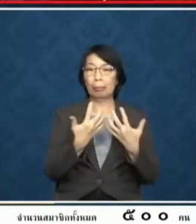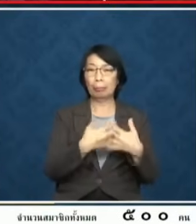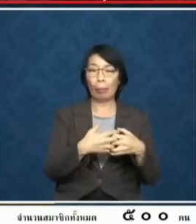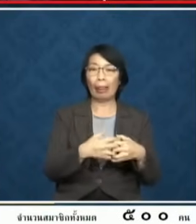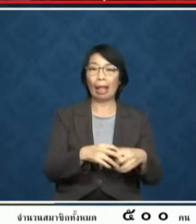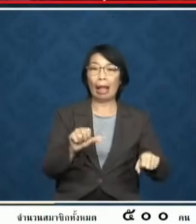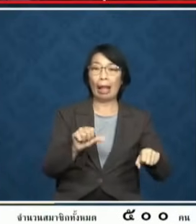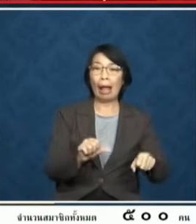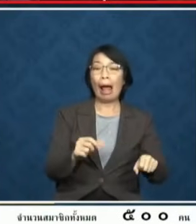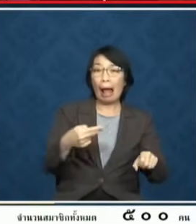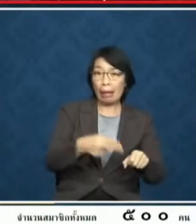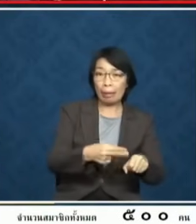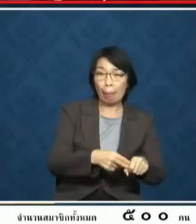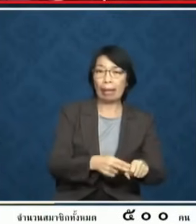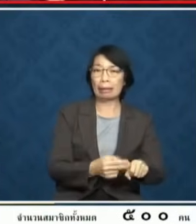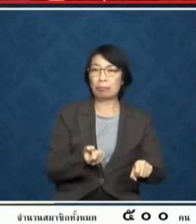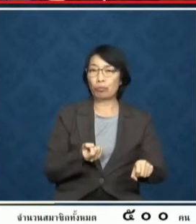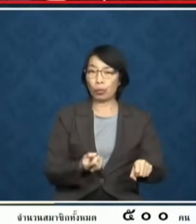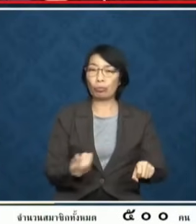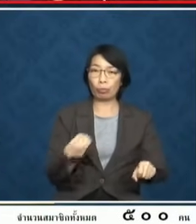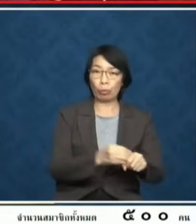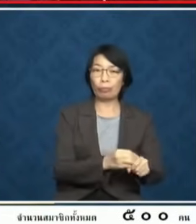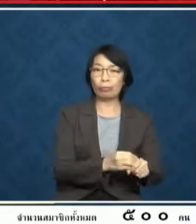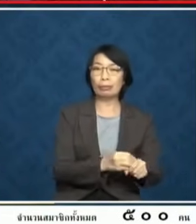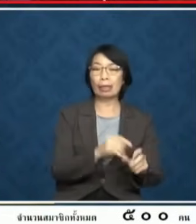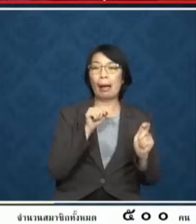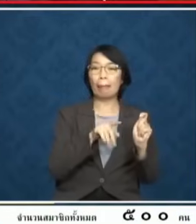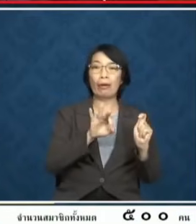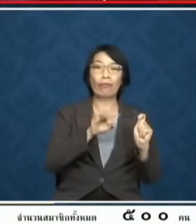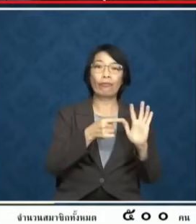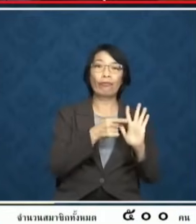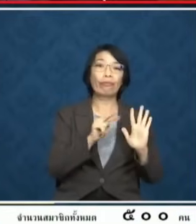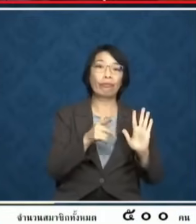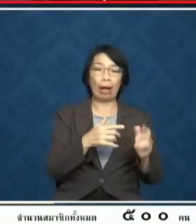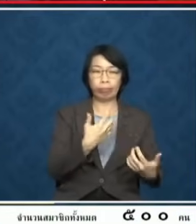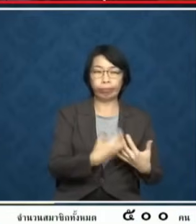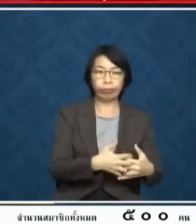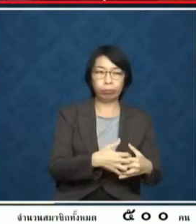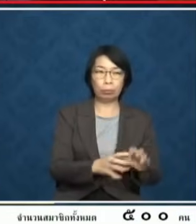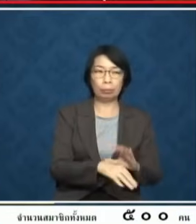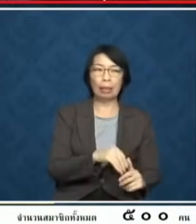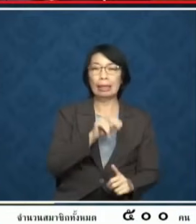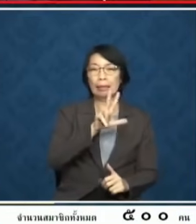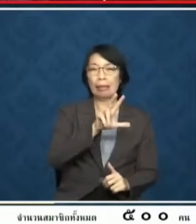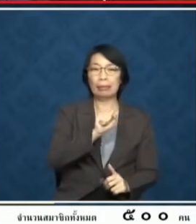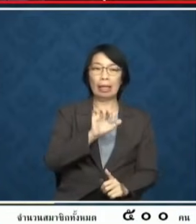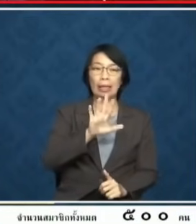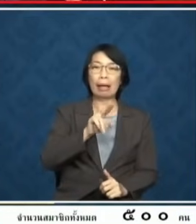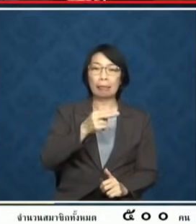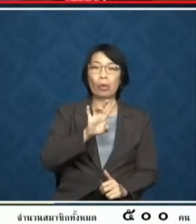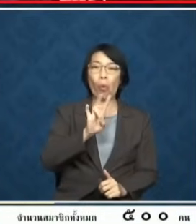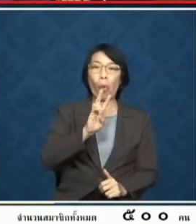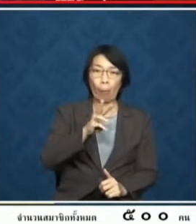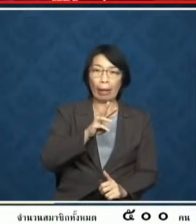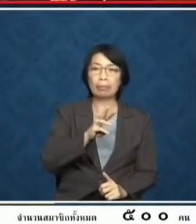ดิบที่ฝางเชียงใหม่เนี่ยนะคะเป็นจำนวน36,000บาเรลเมื่อคำนวณด้วย